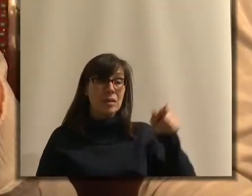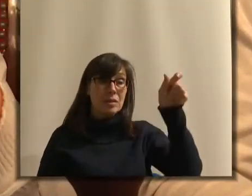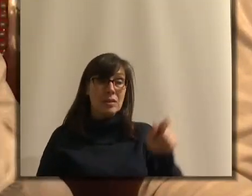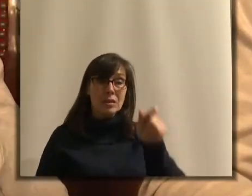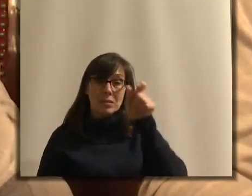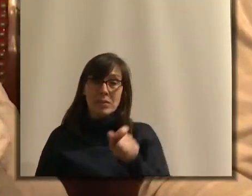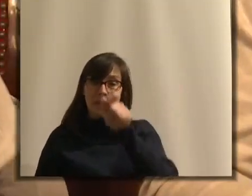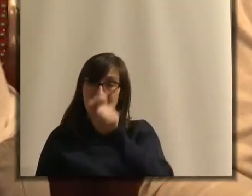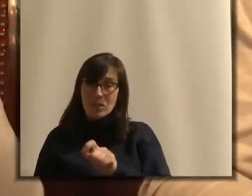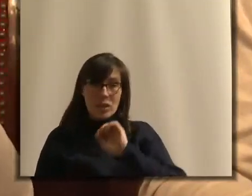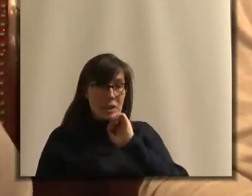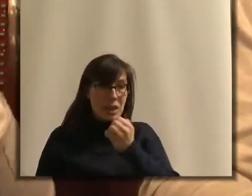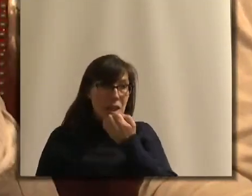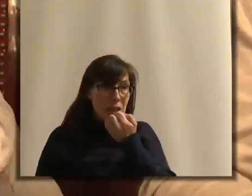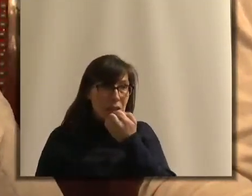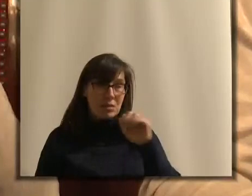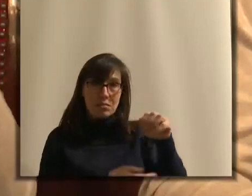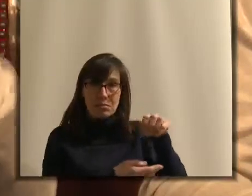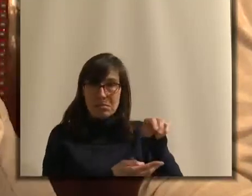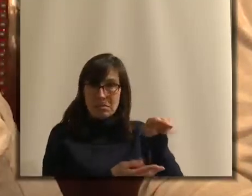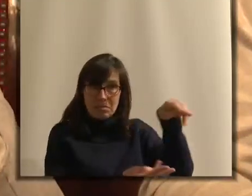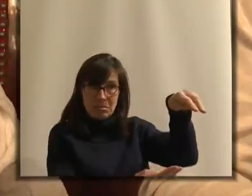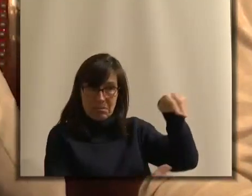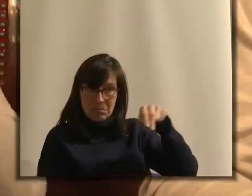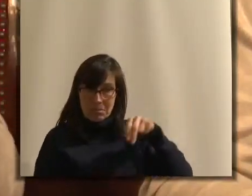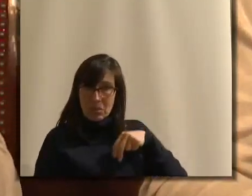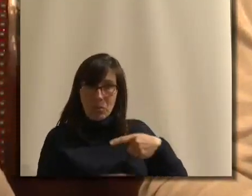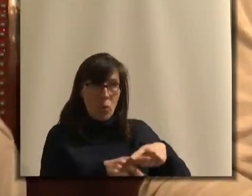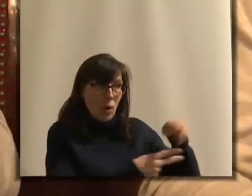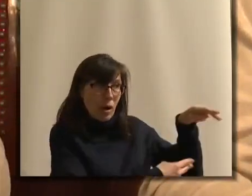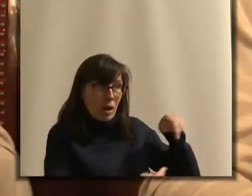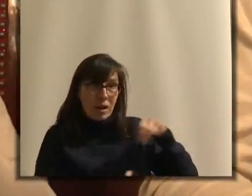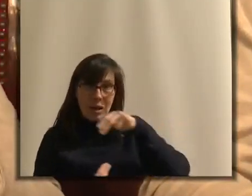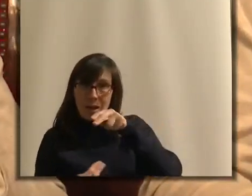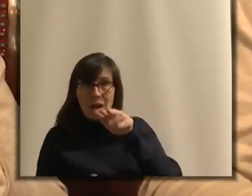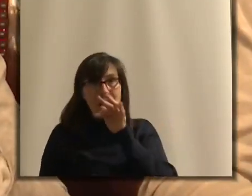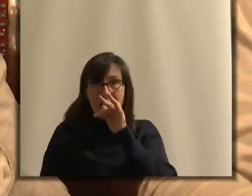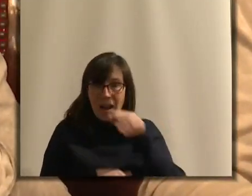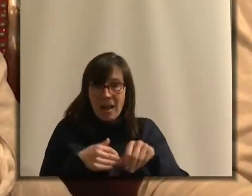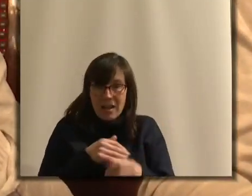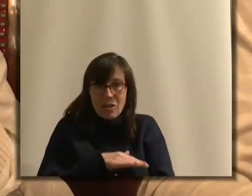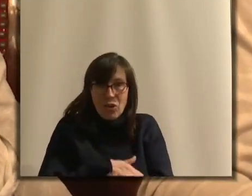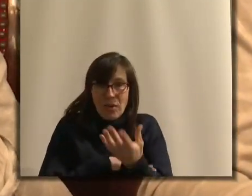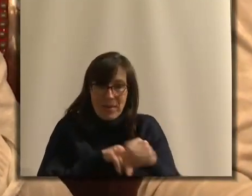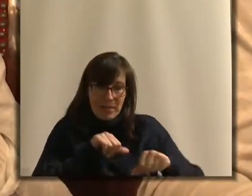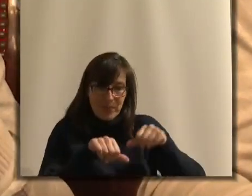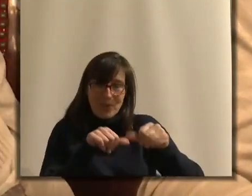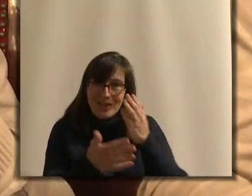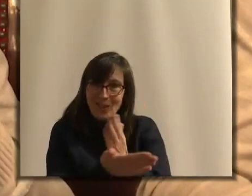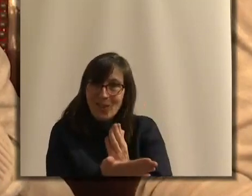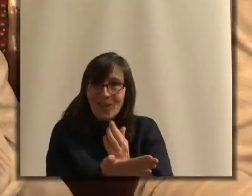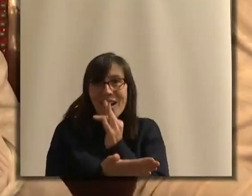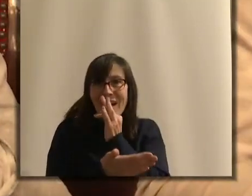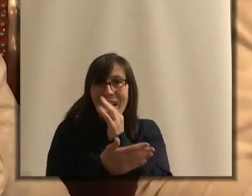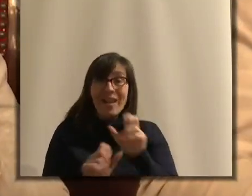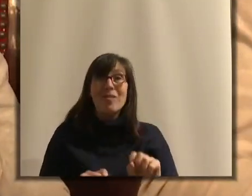han fet arribar aquesta queixa, vull dir que entenc, que puguin estar molestes perquè no els hi ha arribat, és que no els hi ha d'haver arribat perquè encara no ha passat, d'acord? Llavors